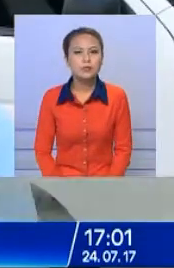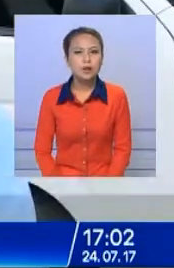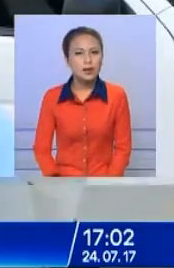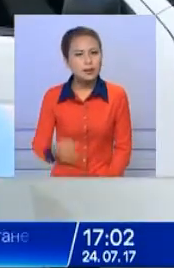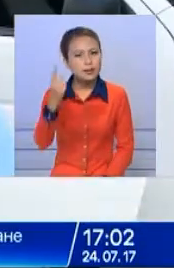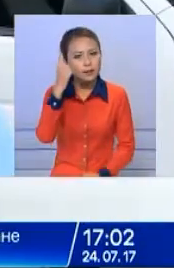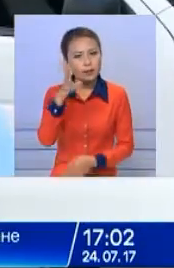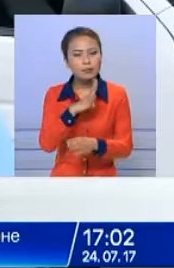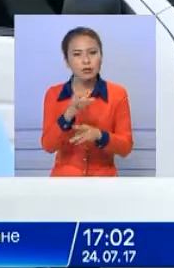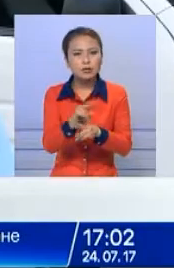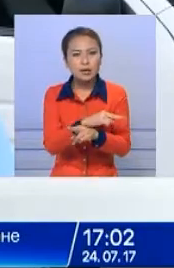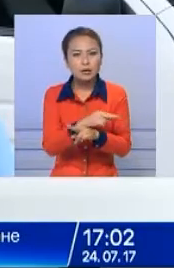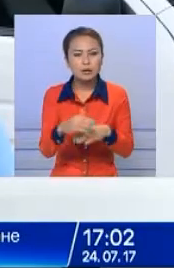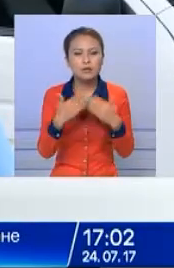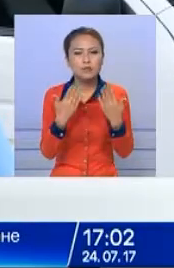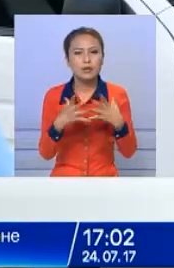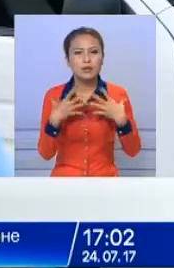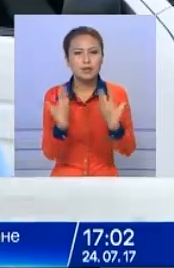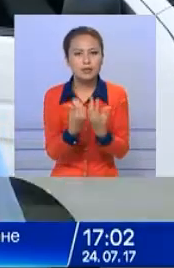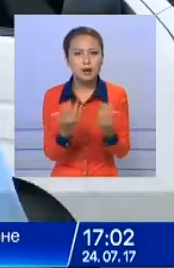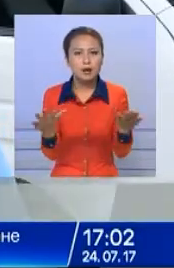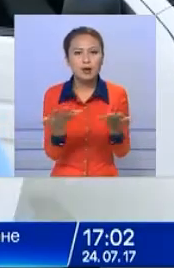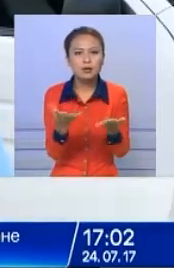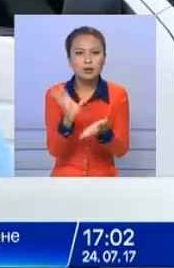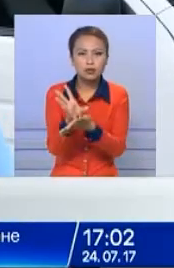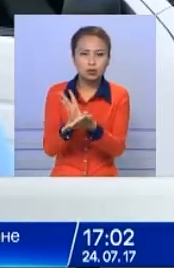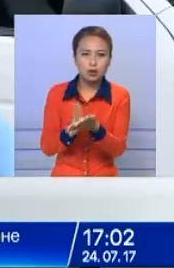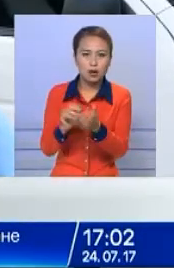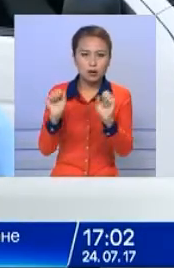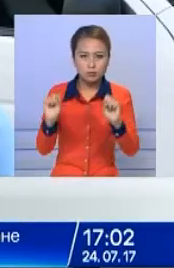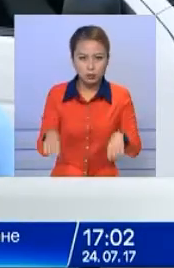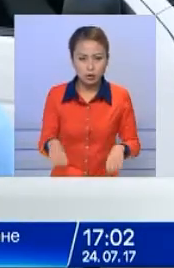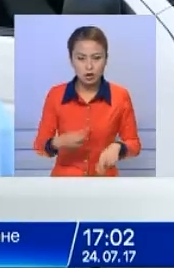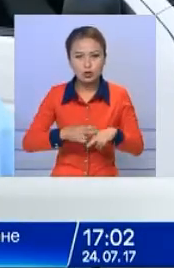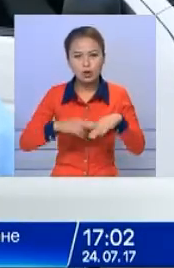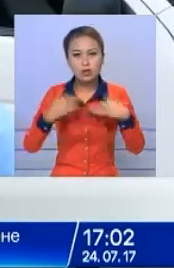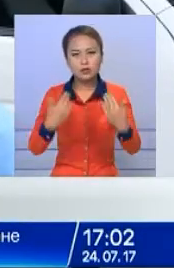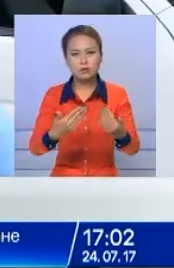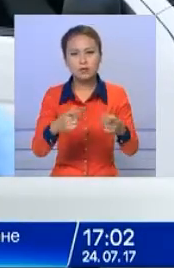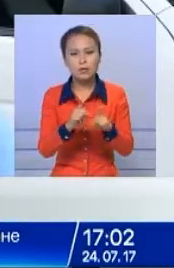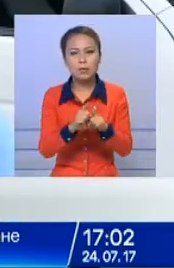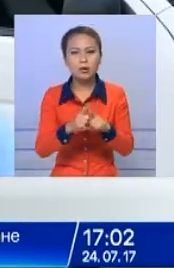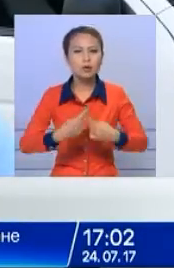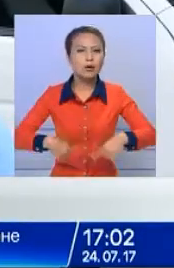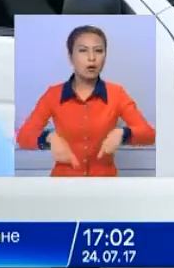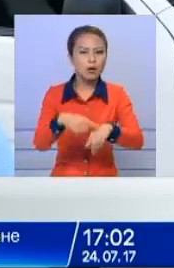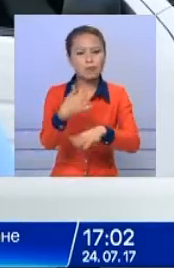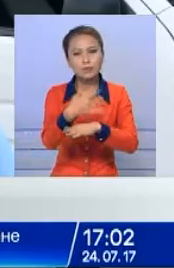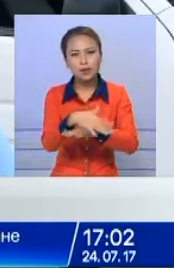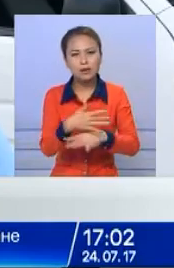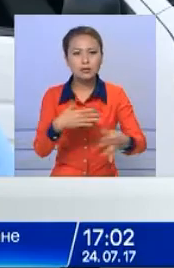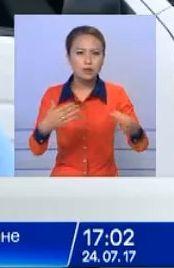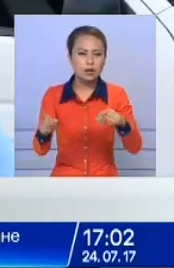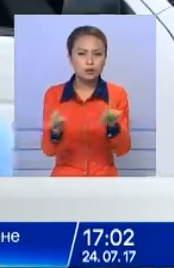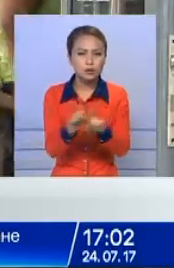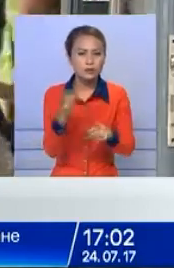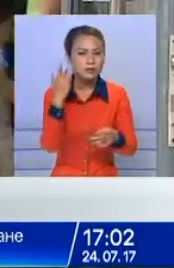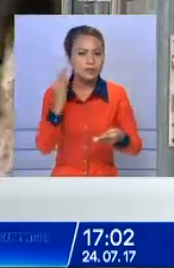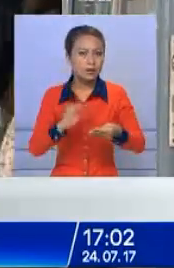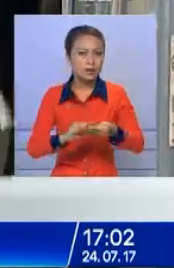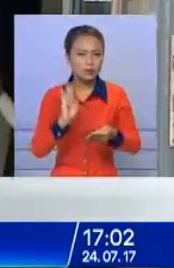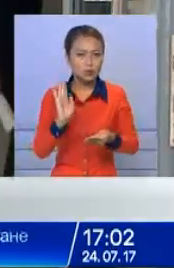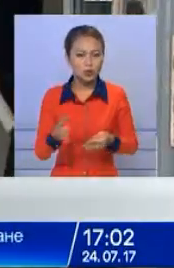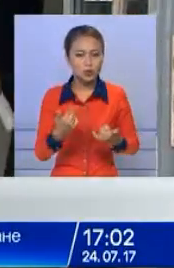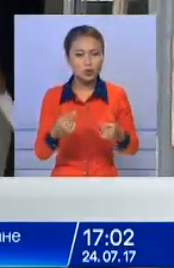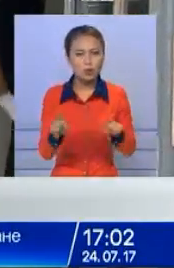бұл отбасындағы тәрбие, яғни отбасынан қандай үлгі алатын болса, ол сыртқы ортада да, қоғамдық ортада да өзінің сол деңгейін көрсетіп отырады.